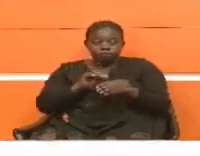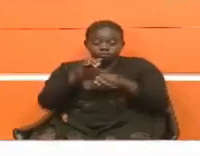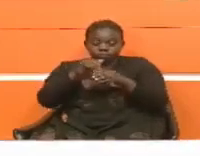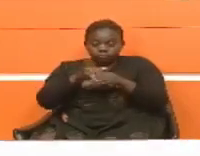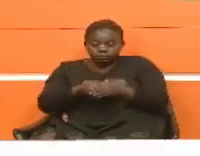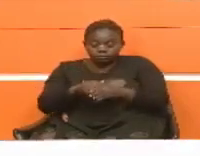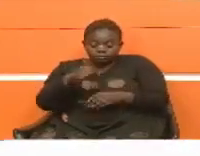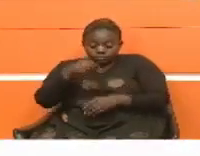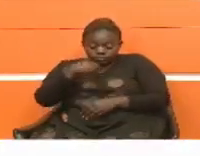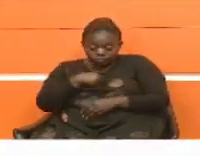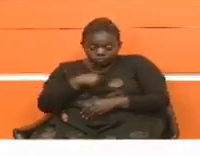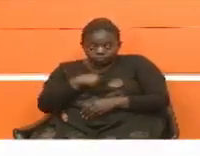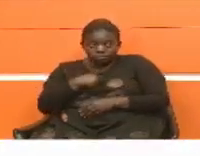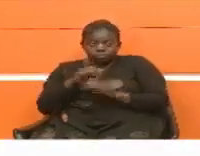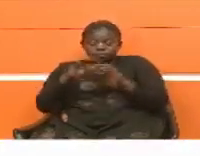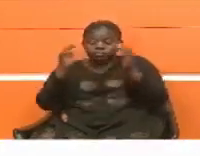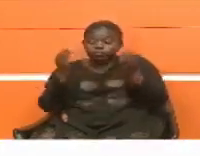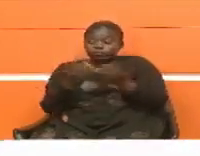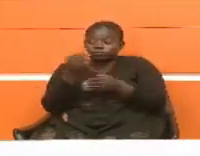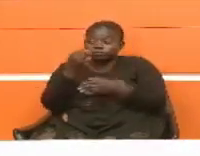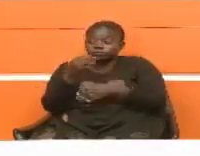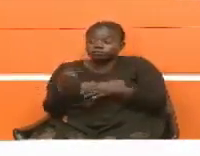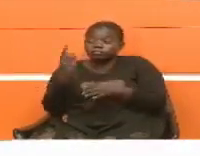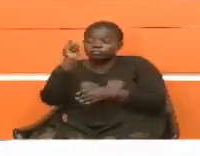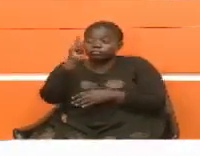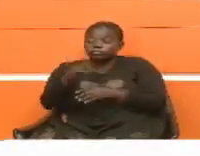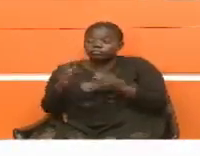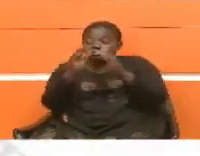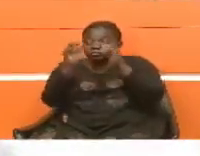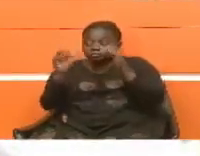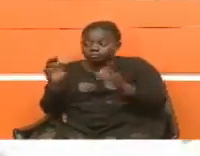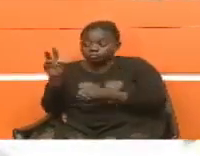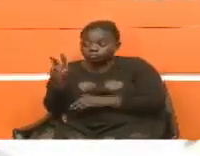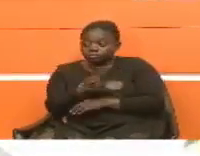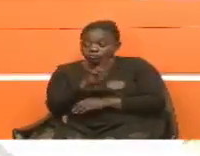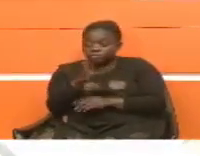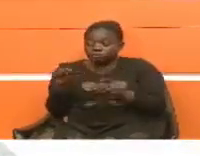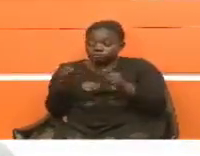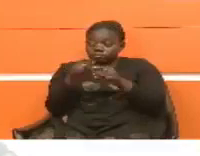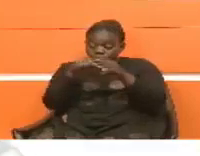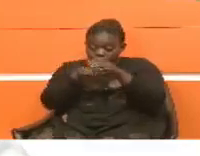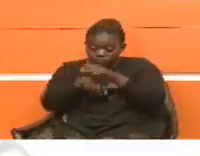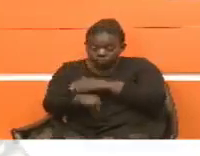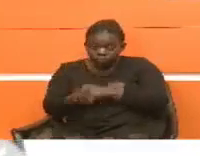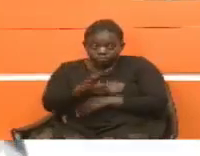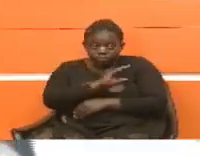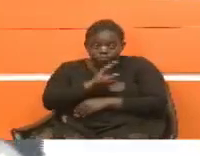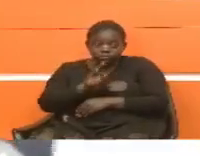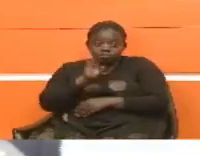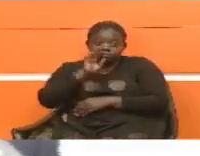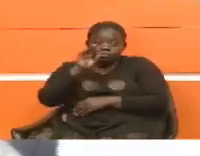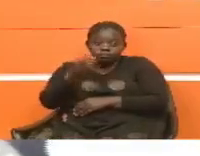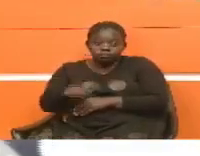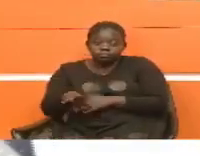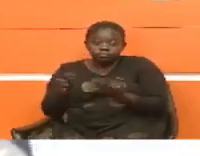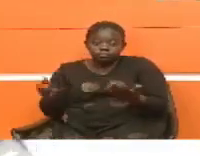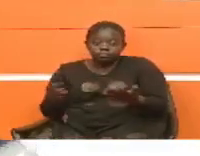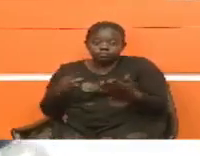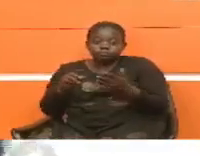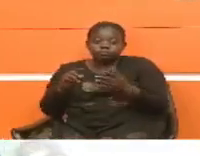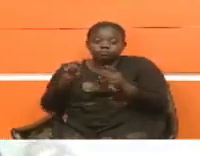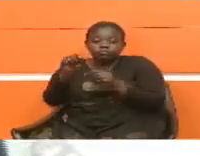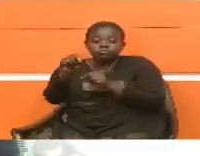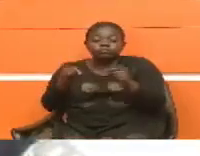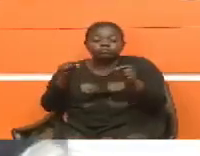Tayibwa. Ensi yonna singa etuuka ku mutendera ogufaanana bwe gutyo n'eyingiza Kristo okubeera nga yeyingini w'obulamu